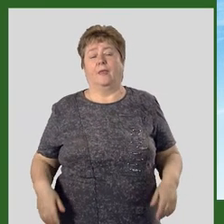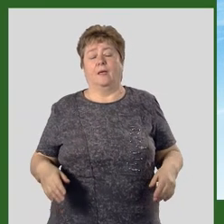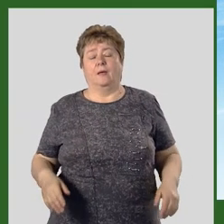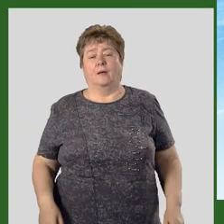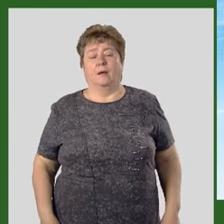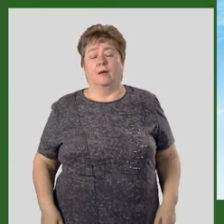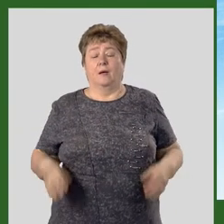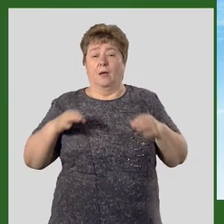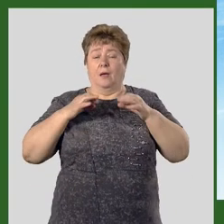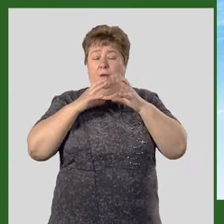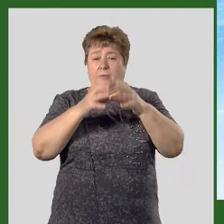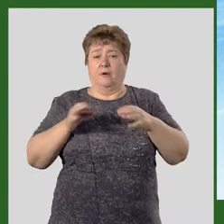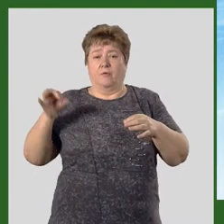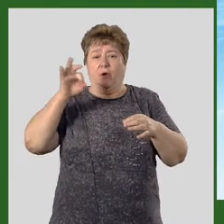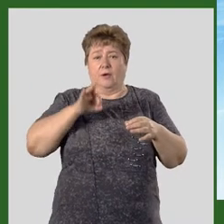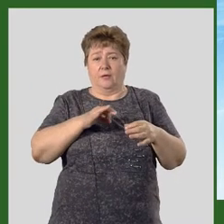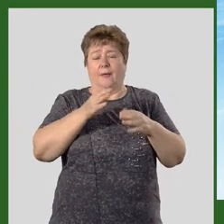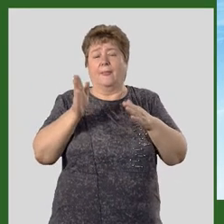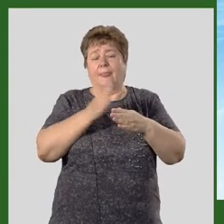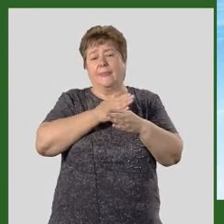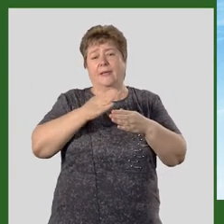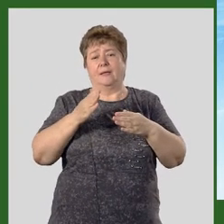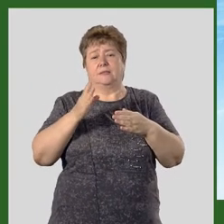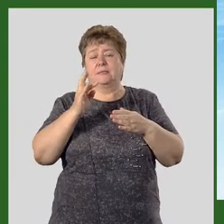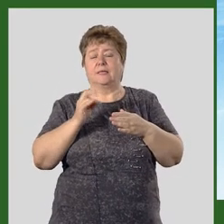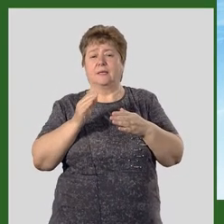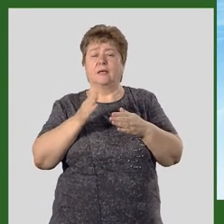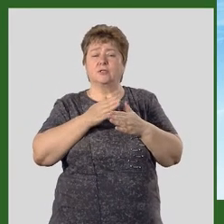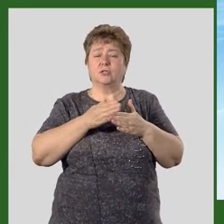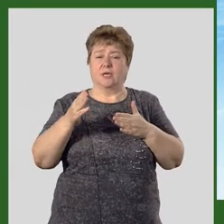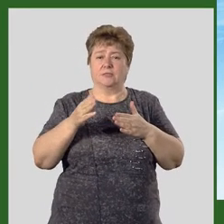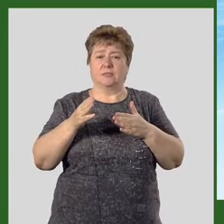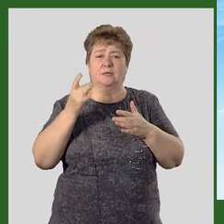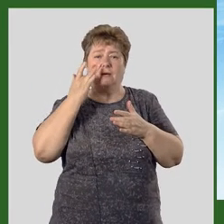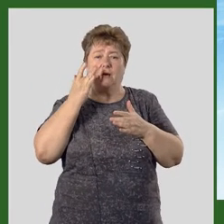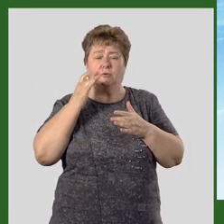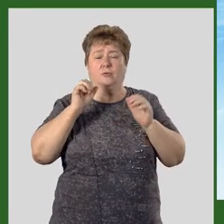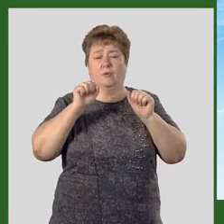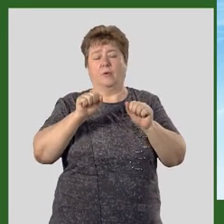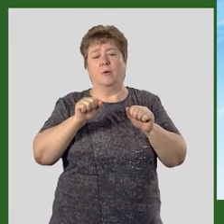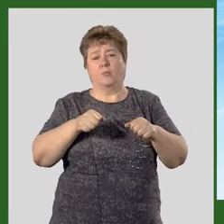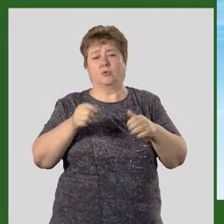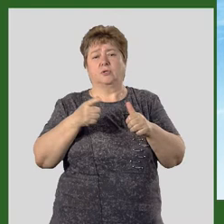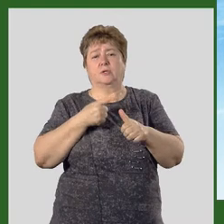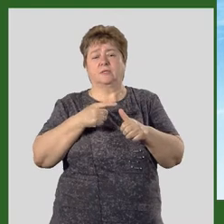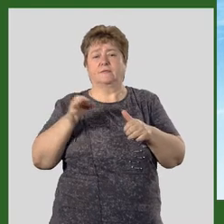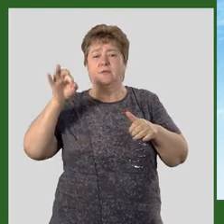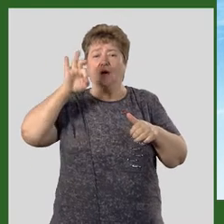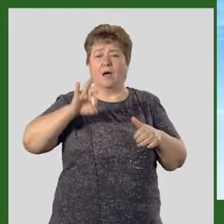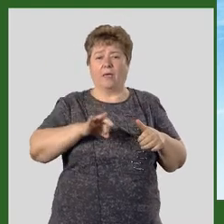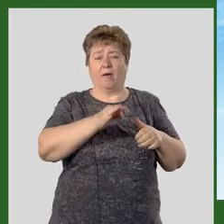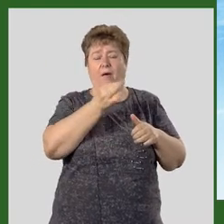Итак, мировой океан делится на части, которые мы называем